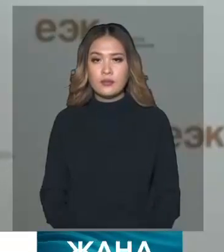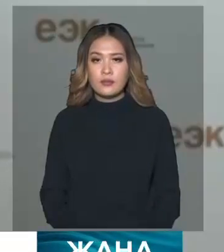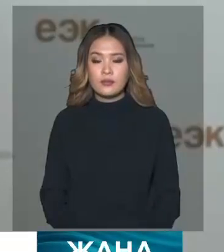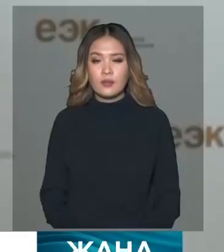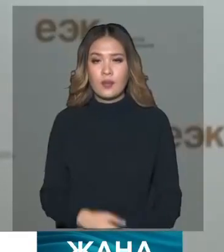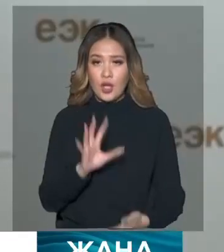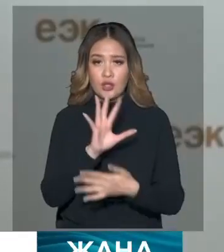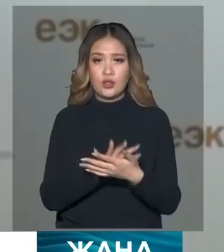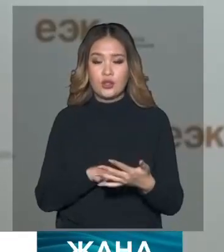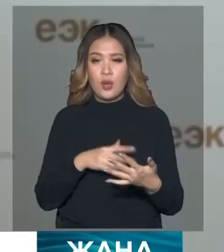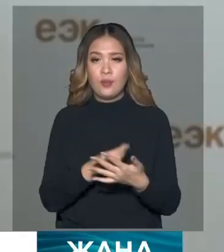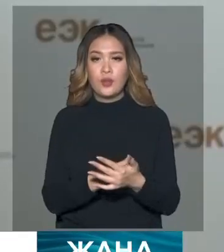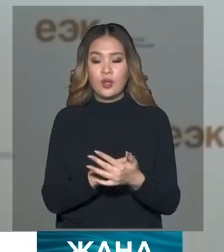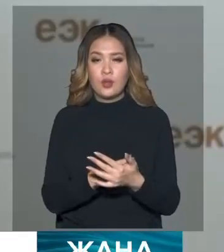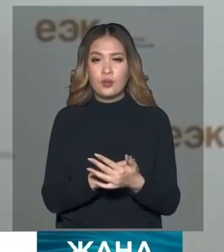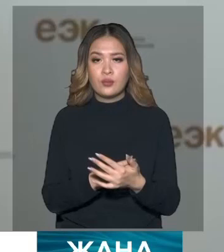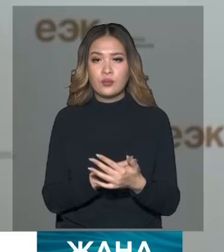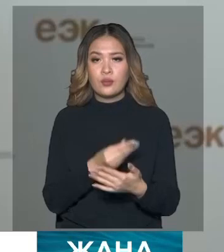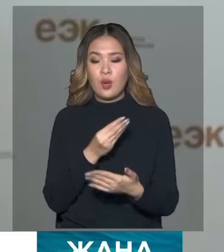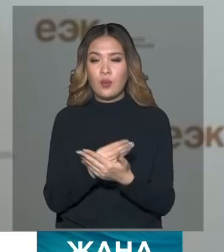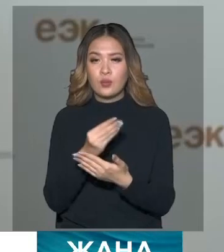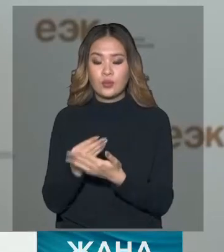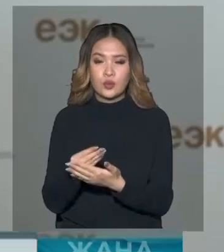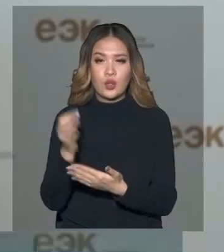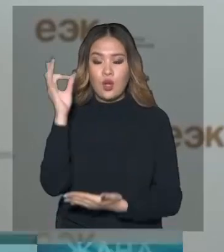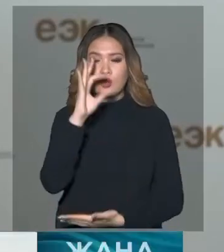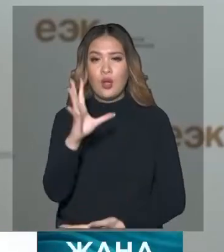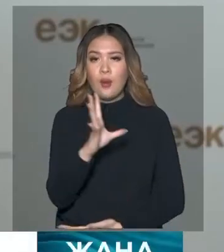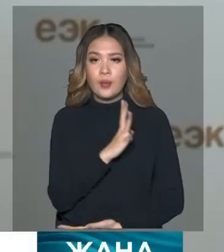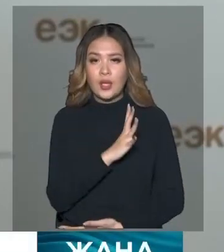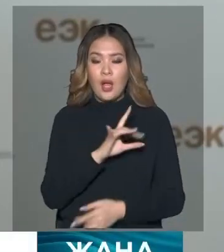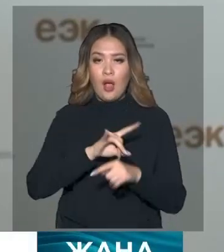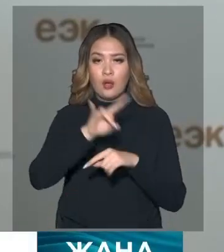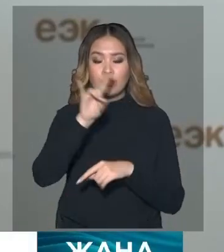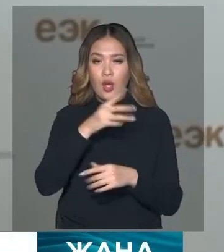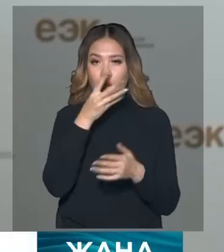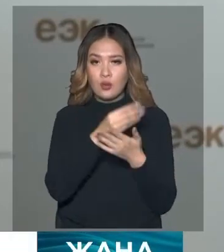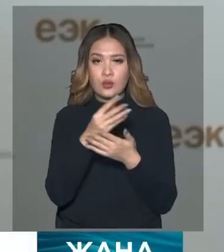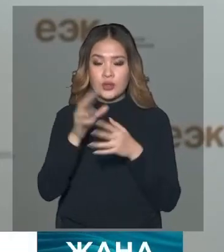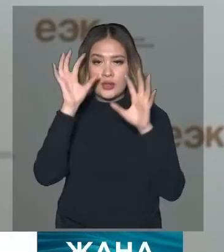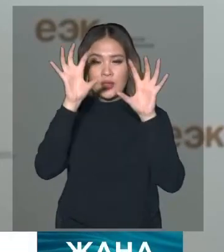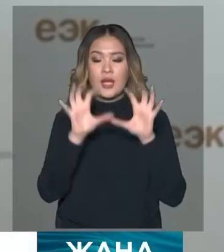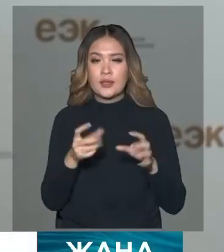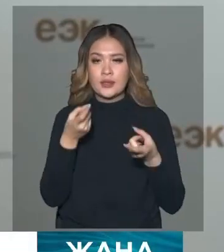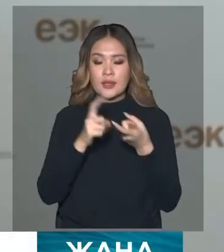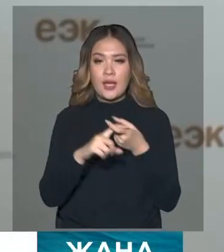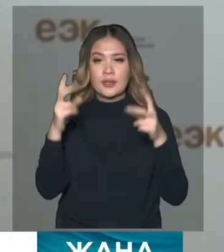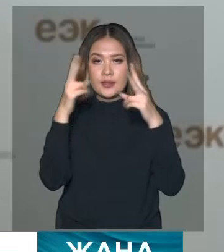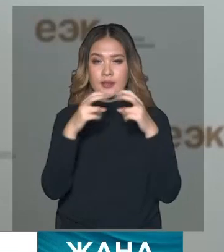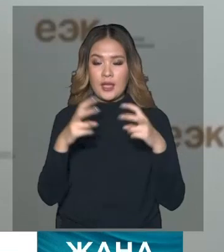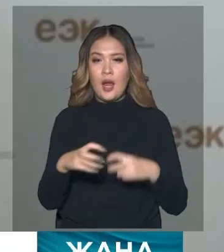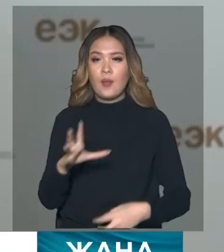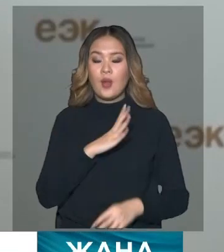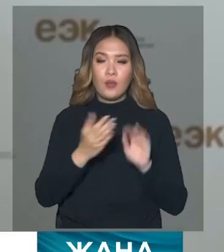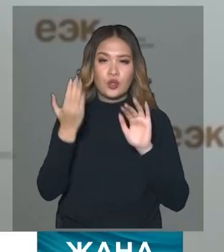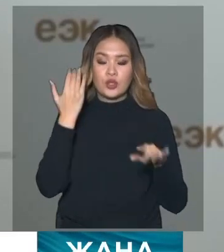До сих пор в пунктах пропуска стран ЕС не было. Осыған дейін әуежайларда әр мемлекет өз ұлттық заңнамасына сай тексеріс өткізсе, енді